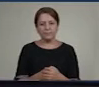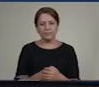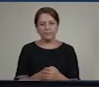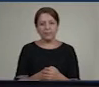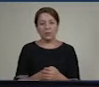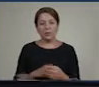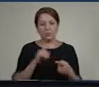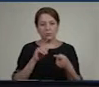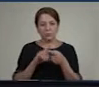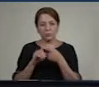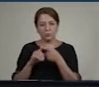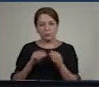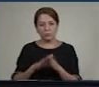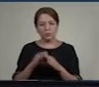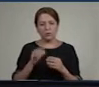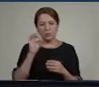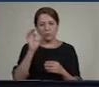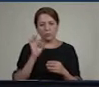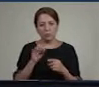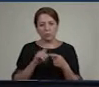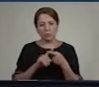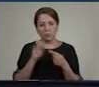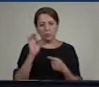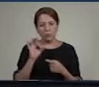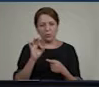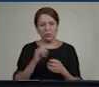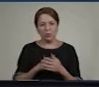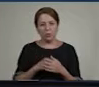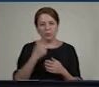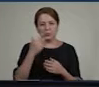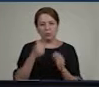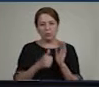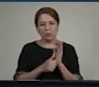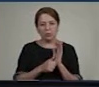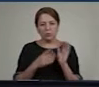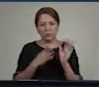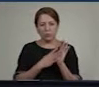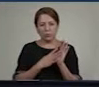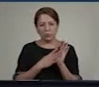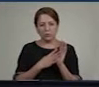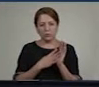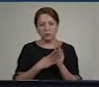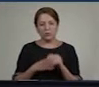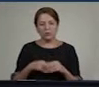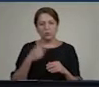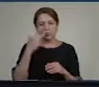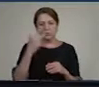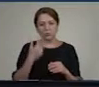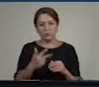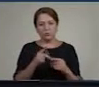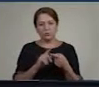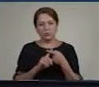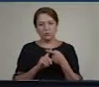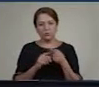Endi qo'shishni bajaramiz. 0 ga 0 ni qo'shsak 0, 3 ga 6 ni qo'shsak 9, 3 ga 3 ni